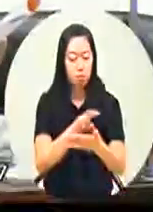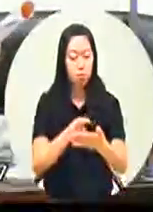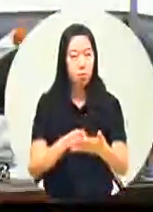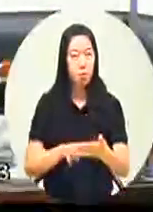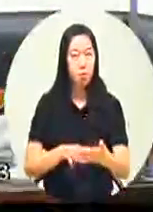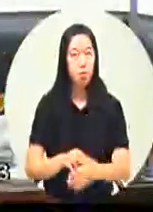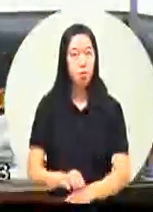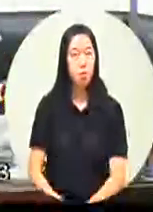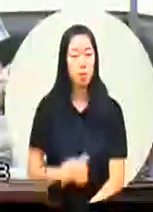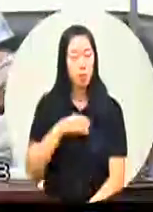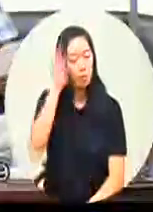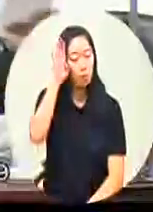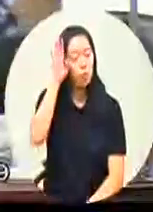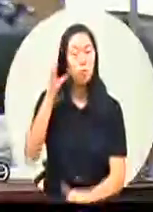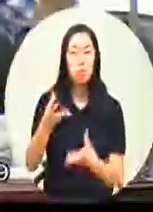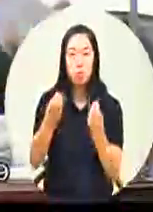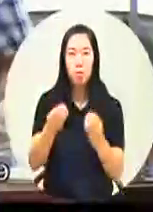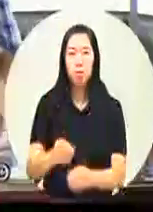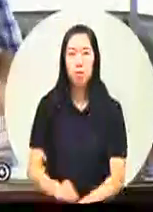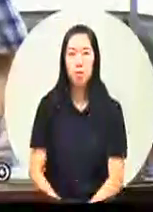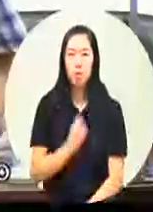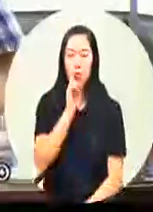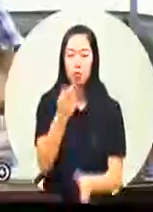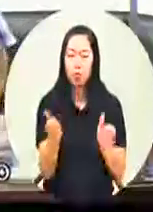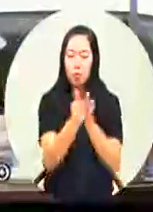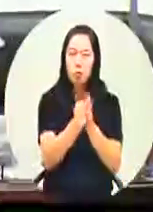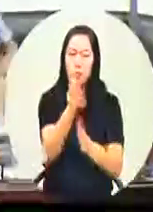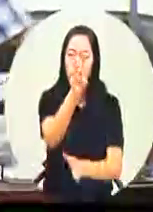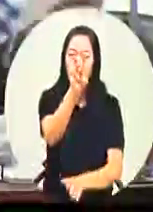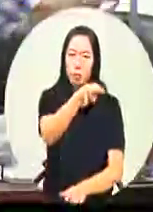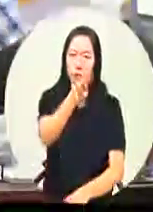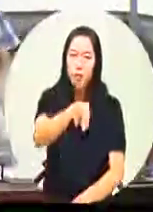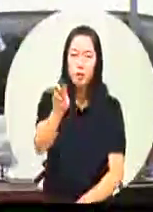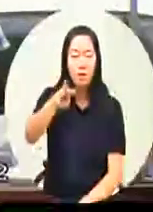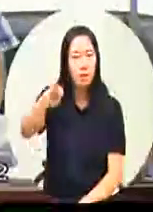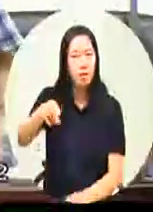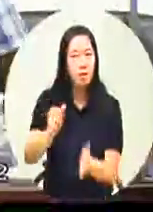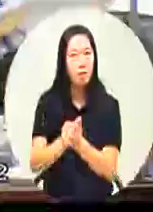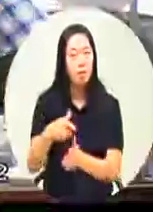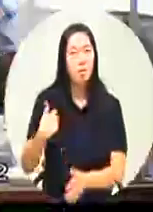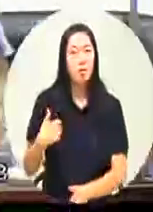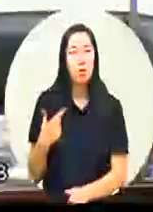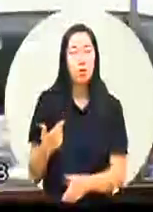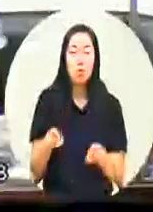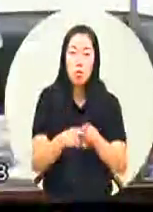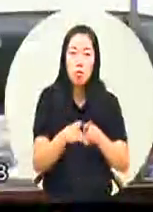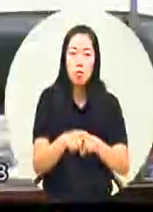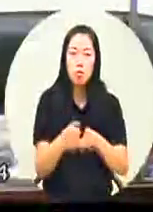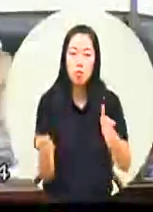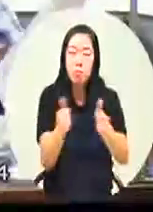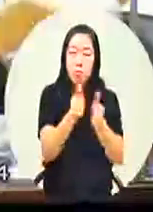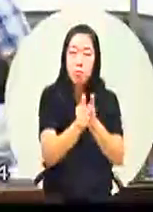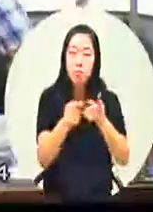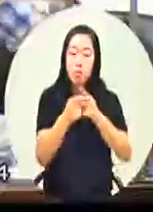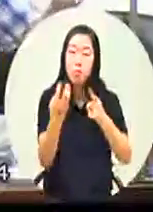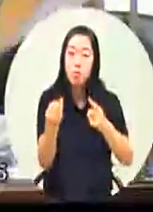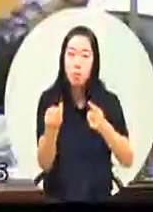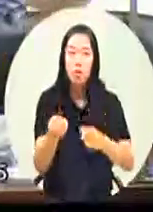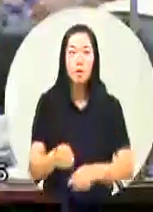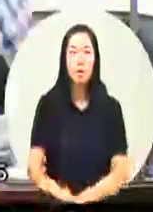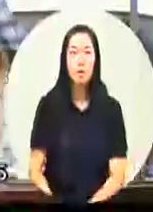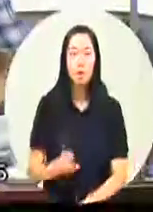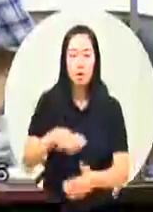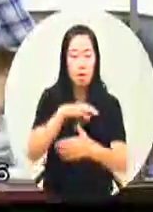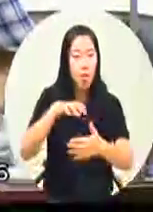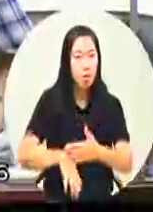袂胡白跟你讲，然后2-3千人，一斤2-3千人，你唔知几班，我不知道你一班多少人。而且那些包括